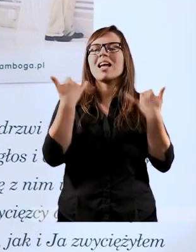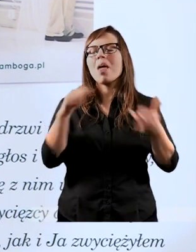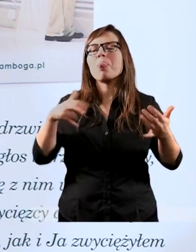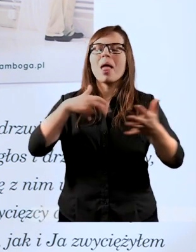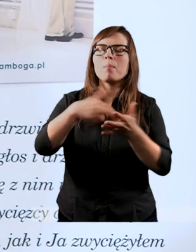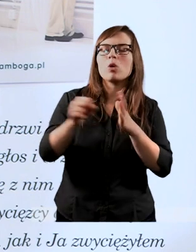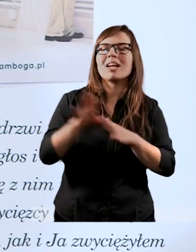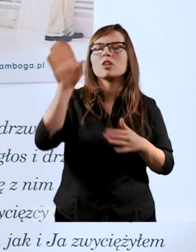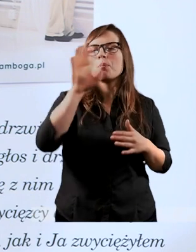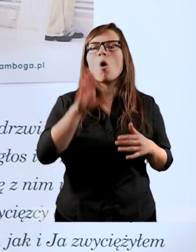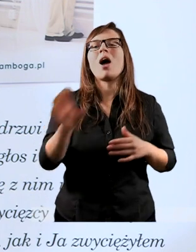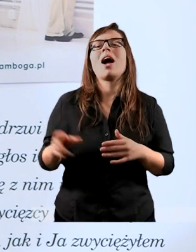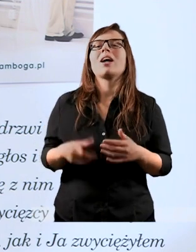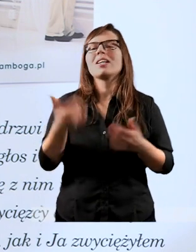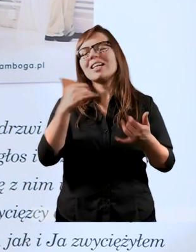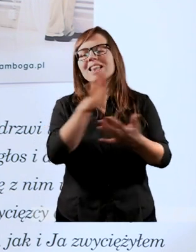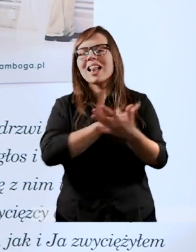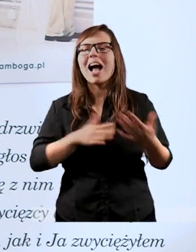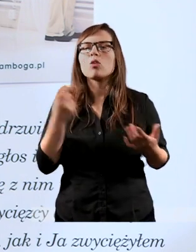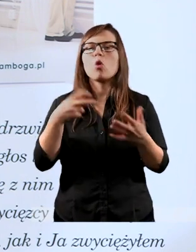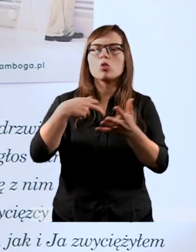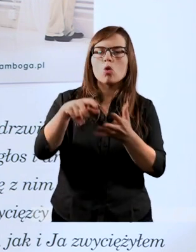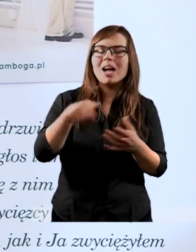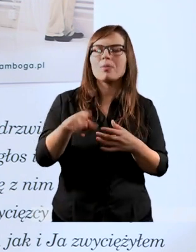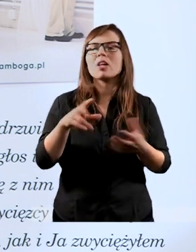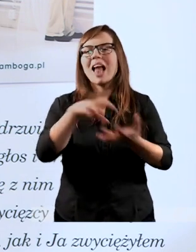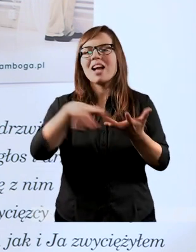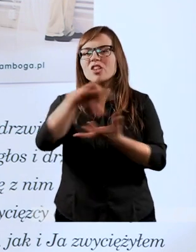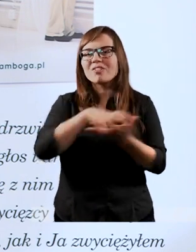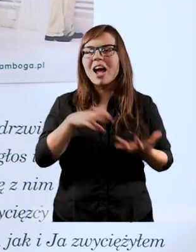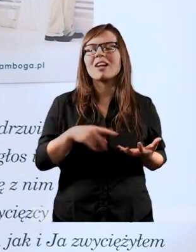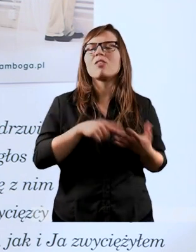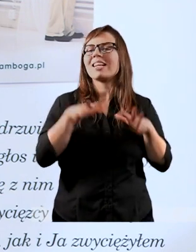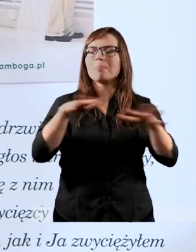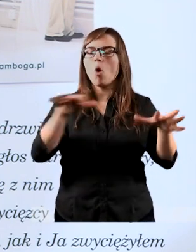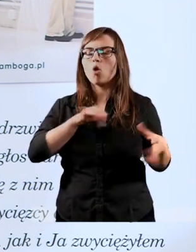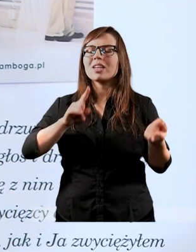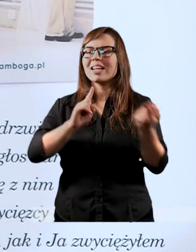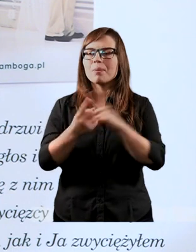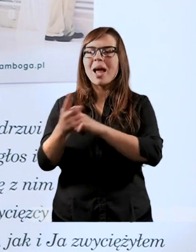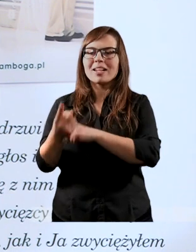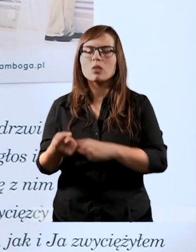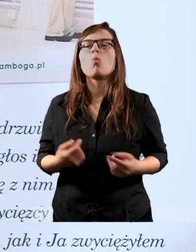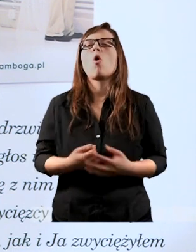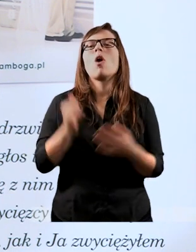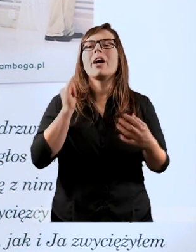inne podejście Pana Boga, tak jakby narody trochę inaczej dojrzały, jako nasz świat. Jednak sporo się zmieniło